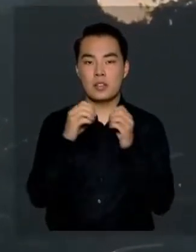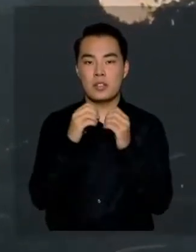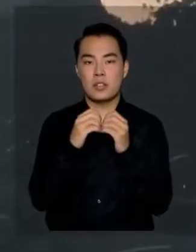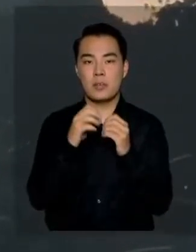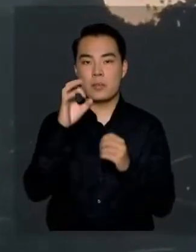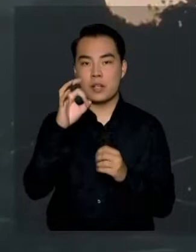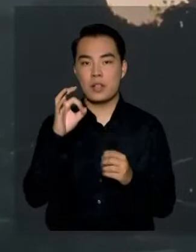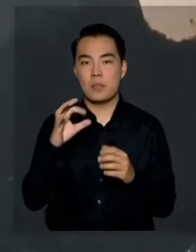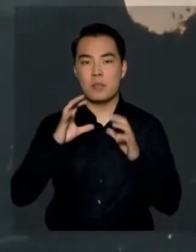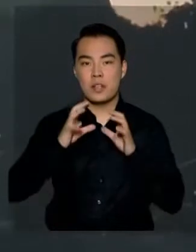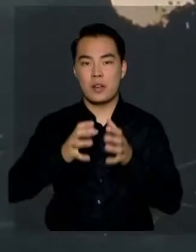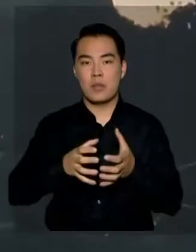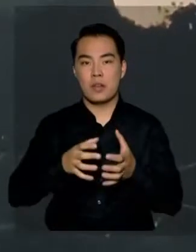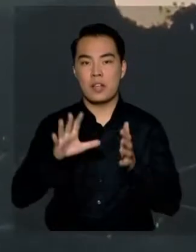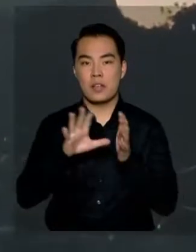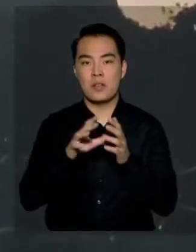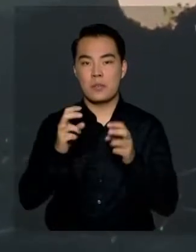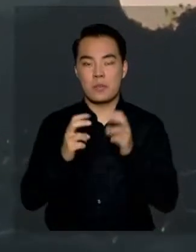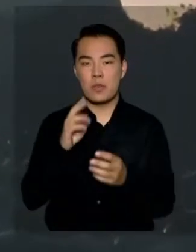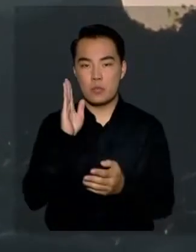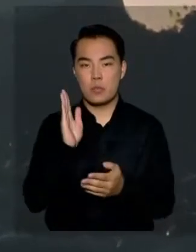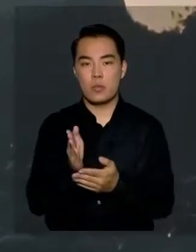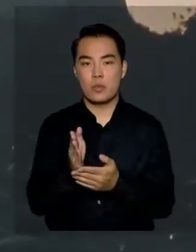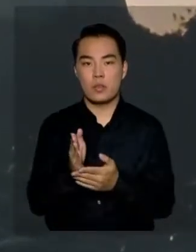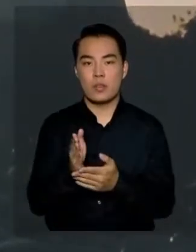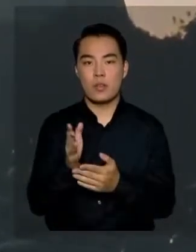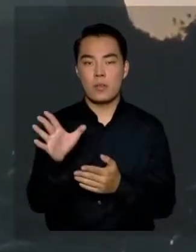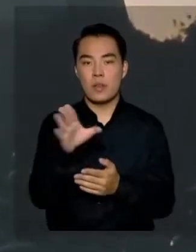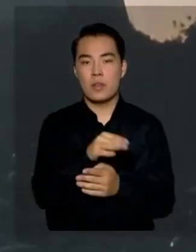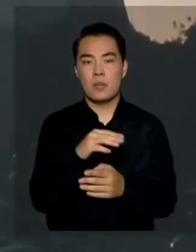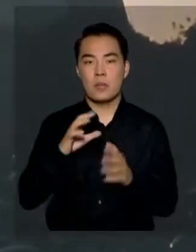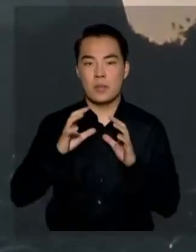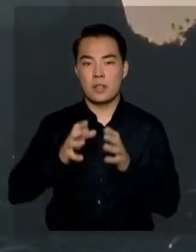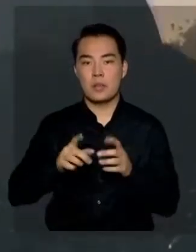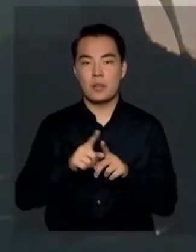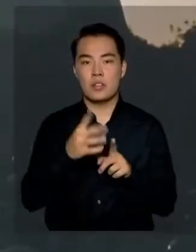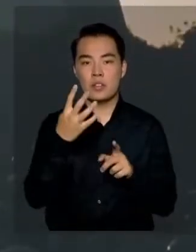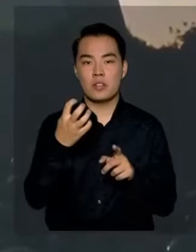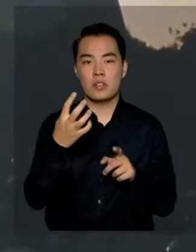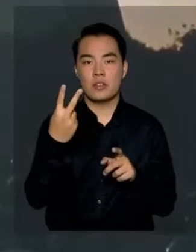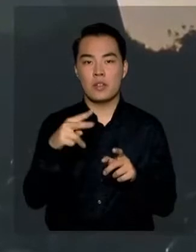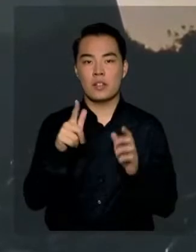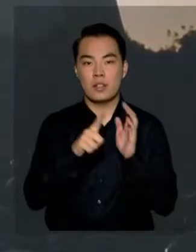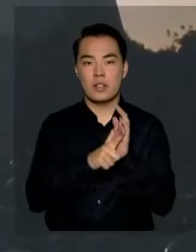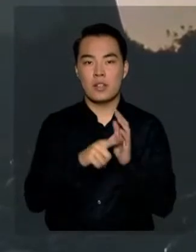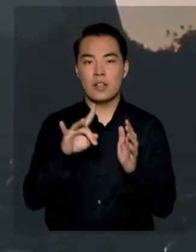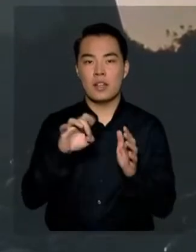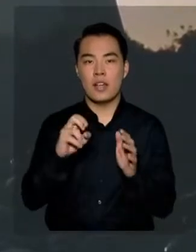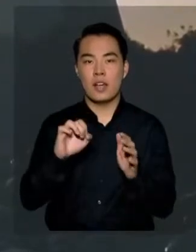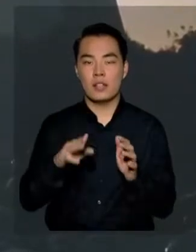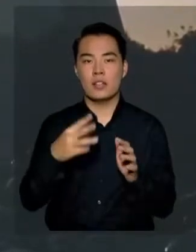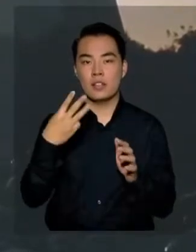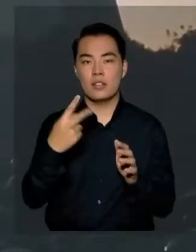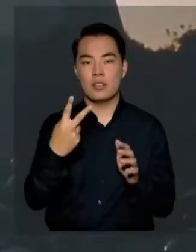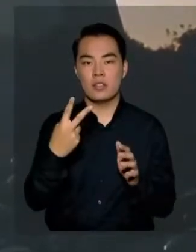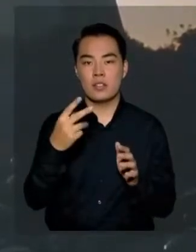10 процентов мирового производства электроэнергии по всему миру эксплуатируется 427 реакторов 32